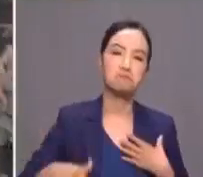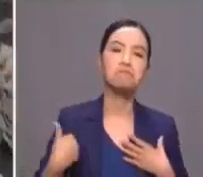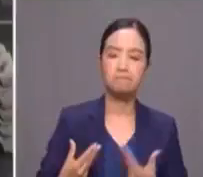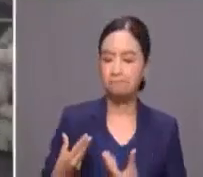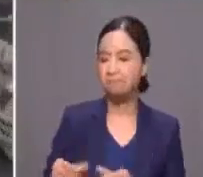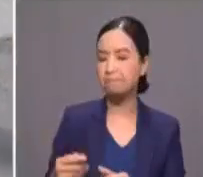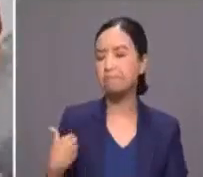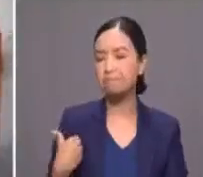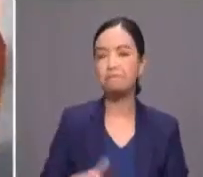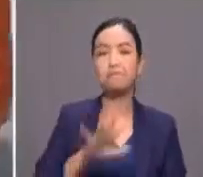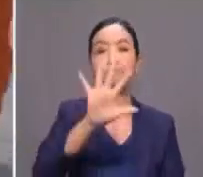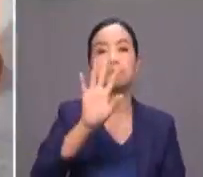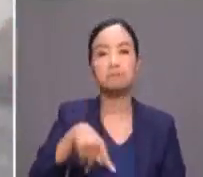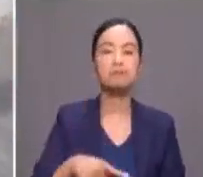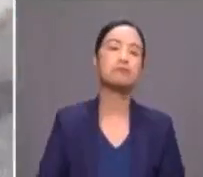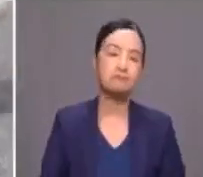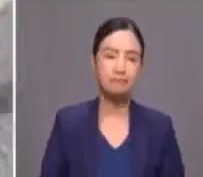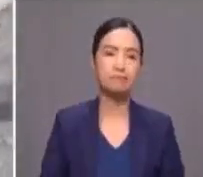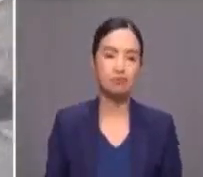คุณแม่ท่านนี้นะคะพระครูปลัดยอดโดมนะคะสิริปัญโญค่ะท่านเป็นเจ้าอาวาสวัดไทรงามนะคะท่านก็เล่าให้ฟังหน่อยนะคะว่าโหชาวบ้านนี่เดือดร้อนเยอะงั้นเดี๋ยวตอนเยอะท่านก็เลยอ่ะมีขายอยู่5,000